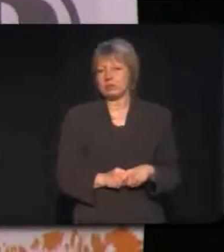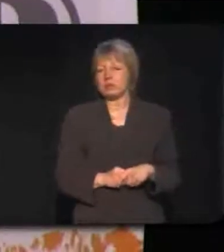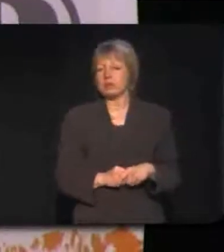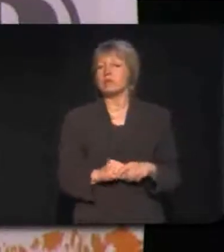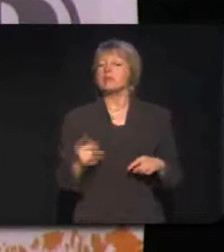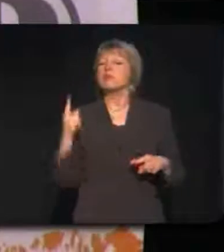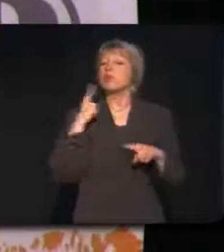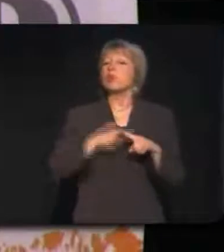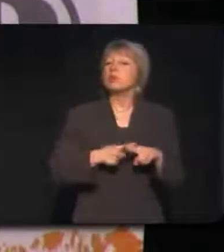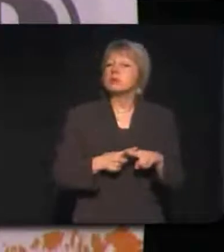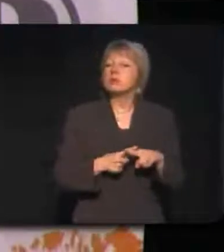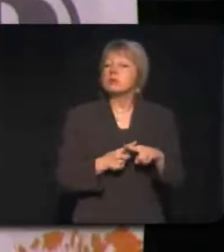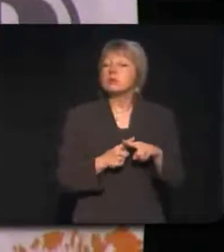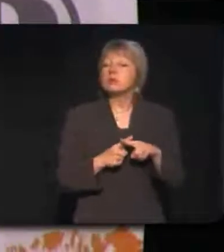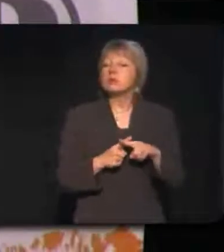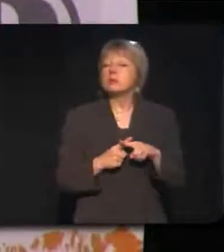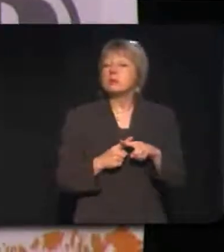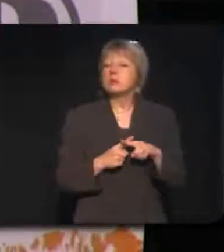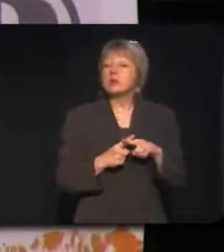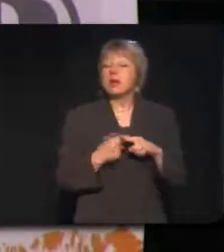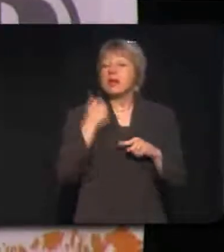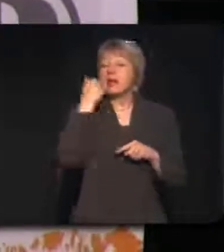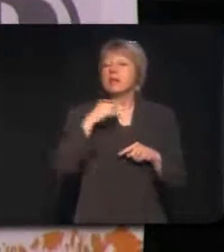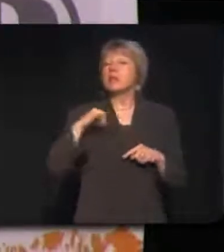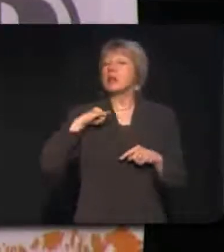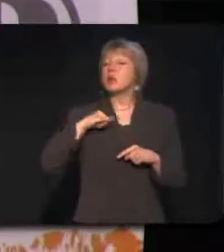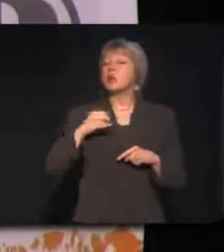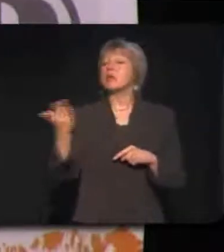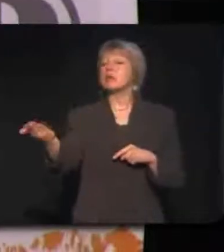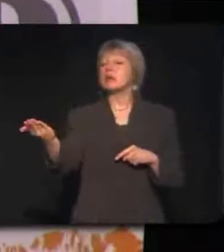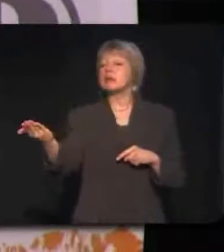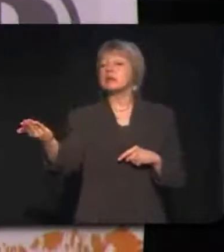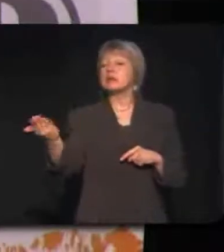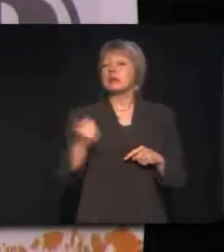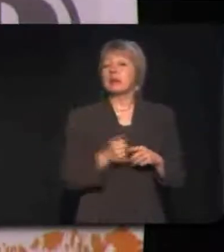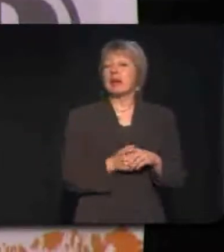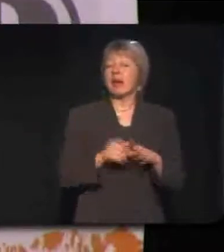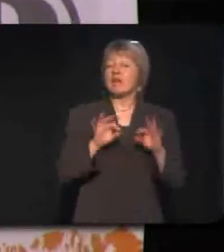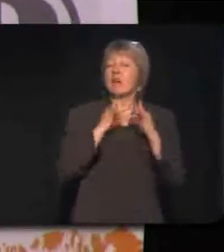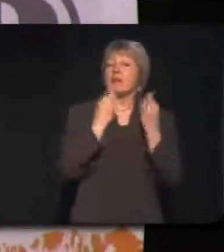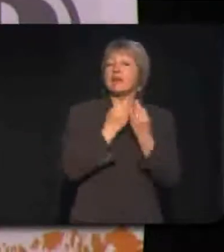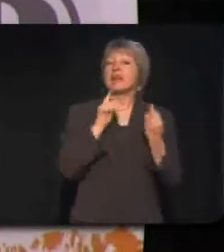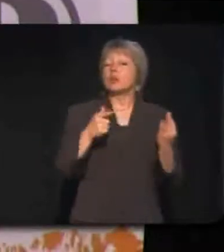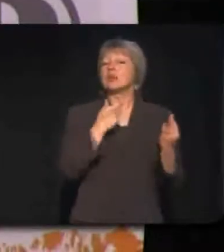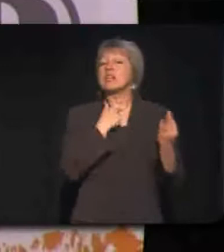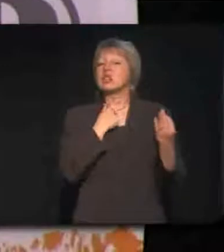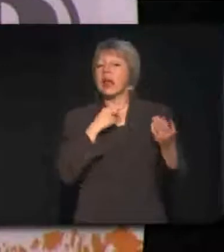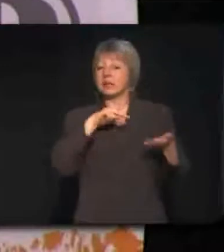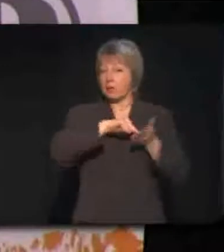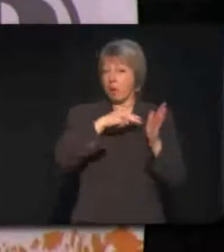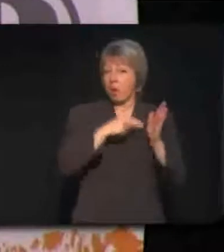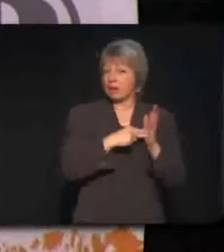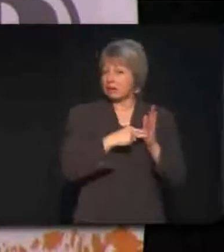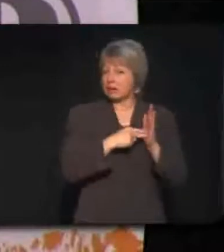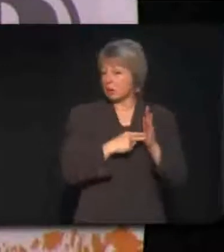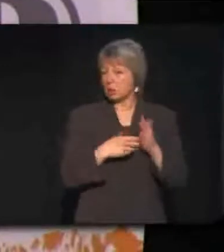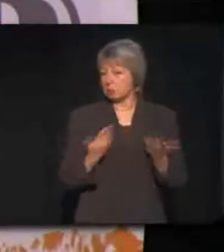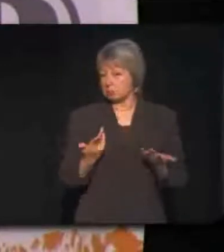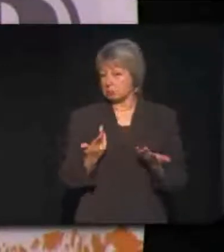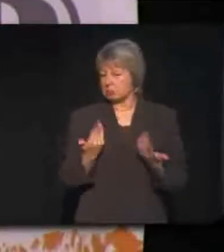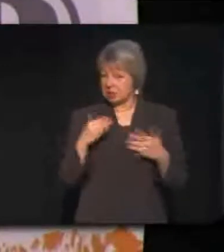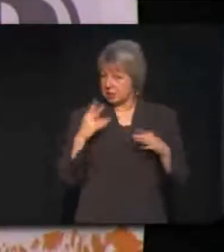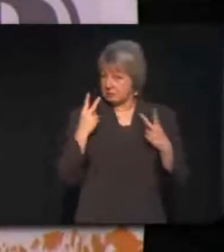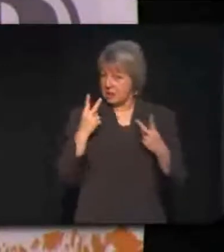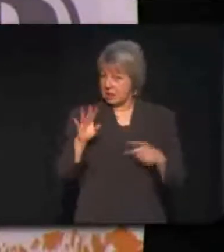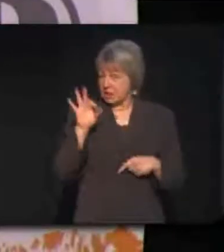und und Liebe Grünen in der Familien und Geschlechter politik bedeutet ihnen wohl nicht viel